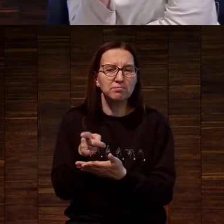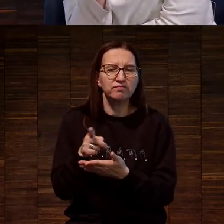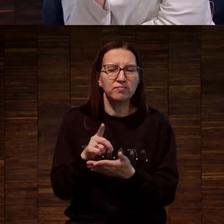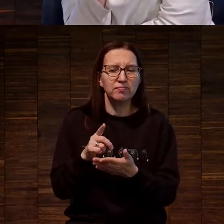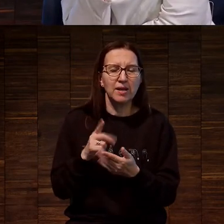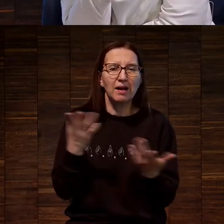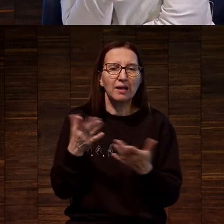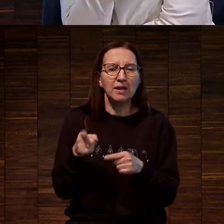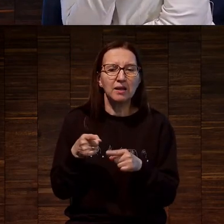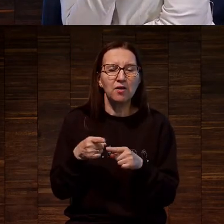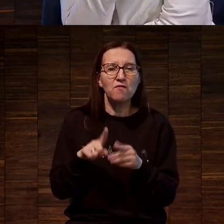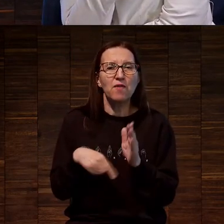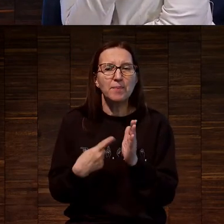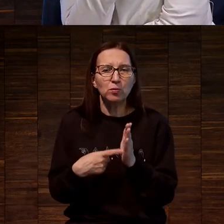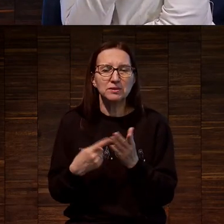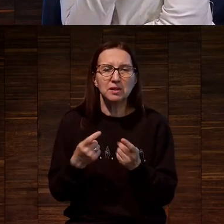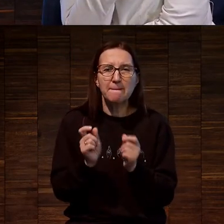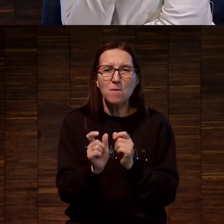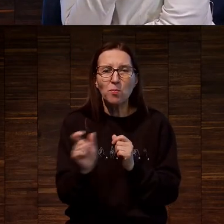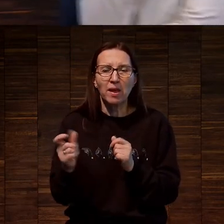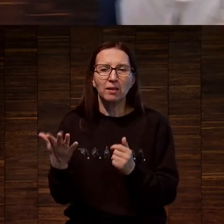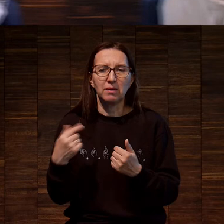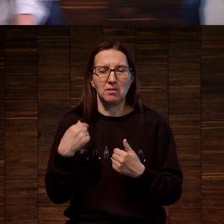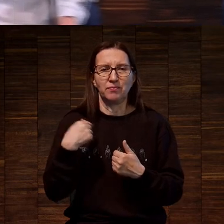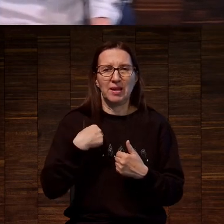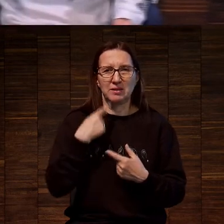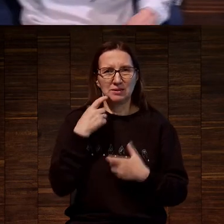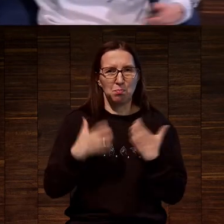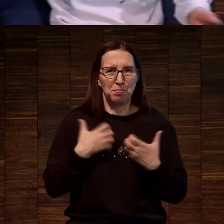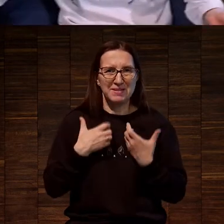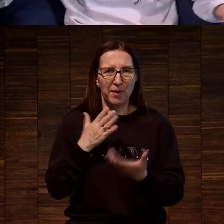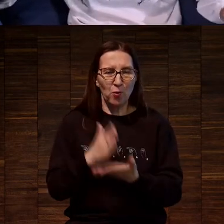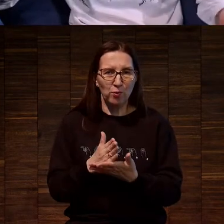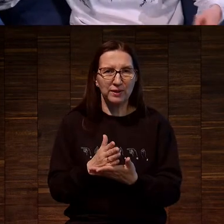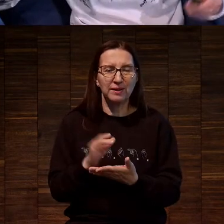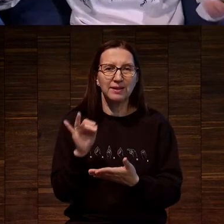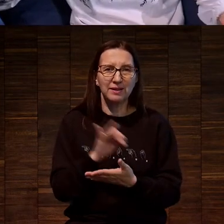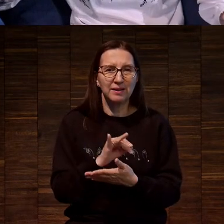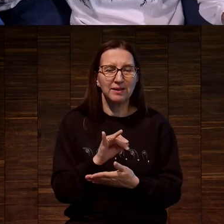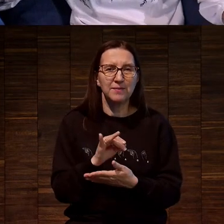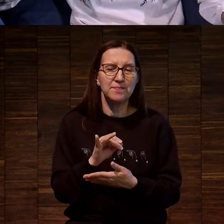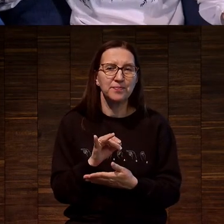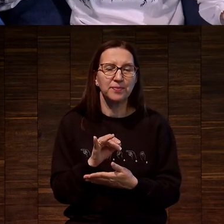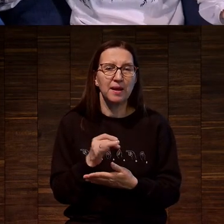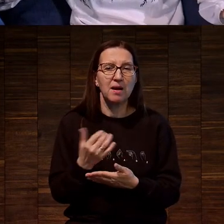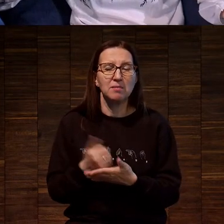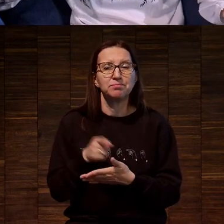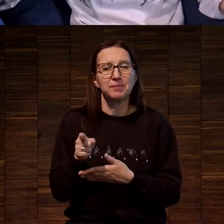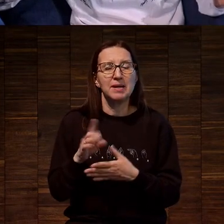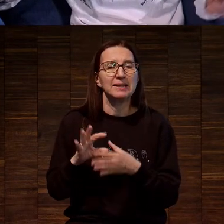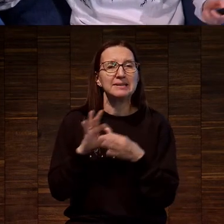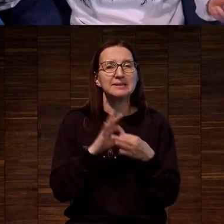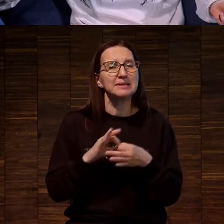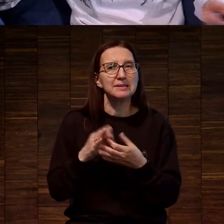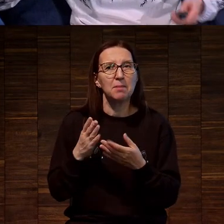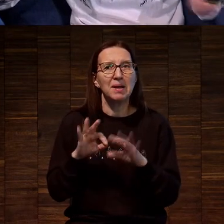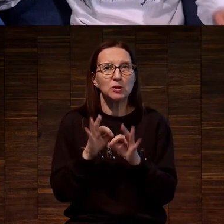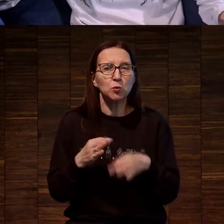нас, да. И следующий момент, да, что как раз система искусства создает эту оппозицию профессионал